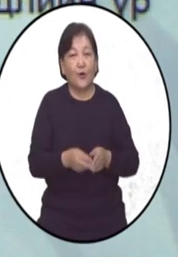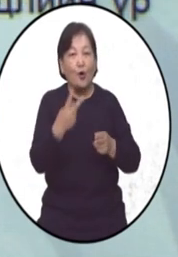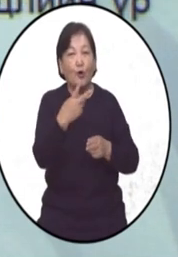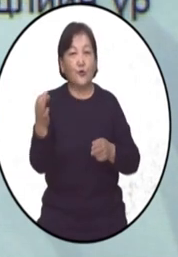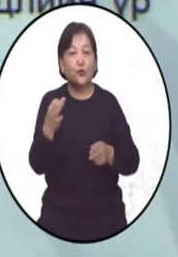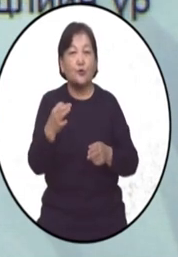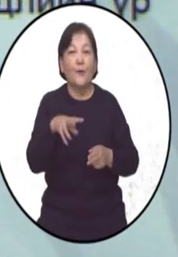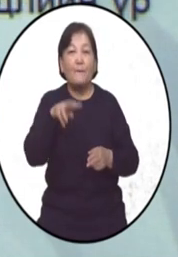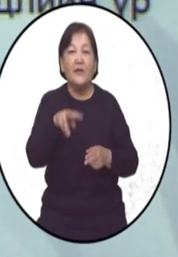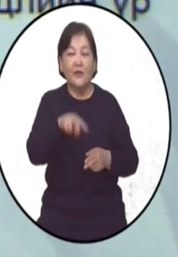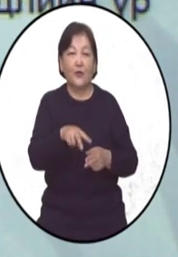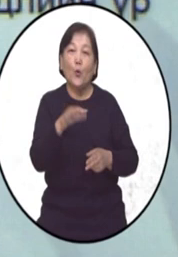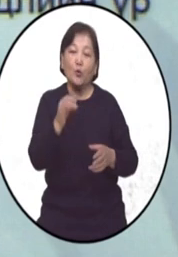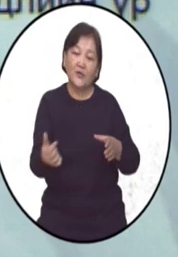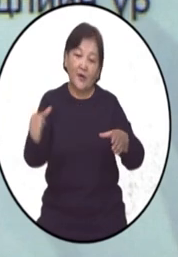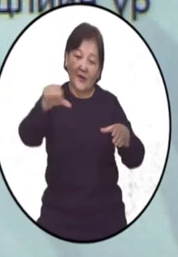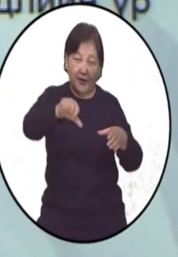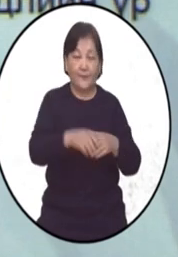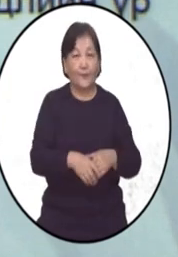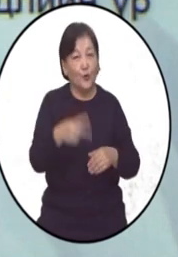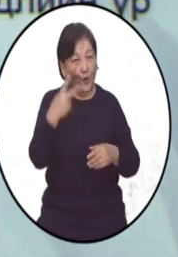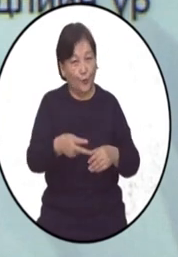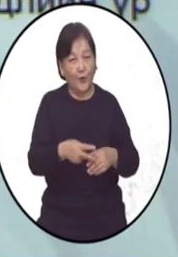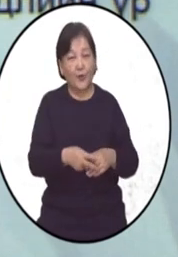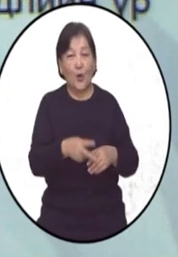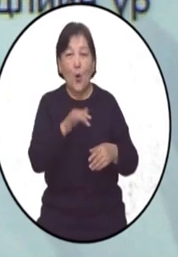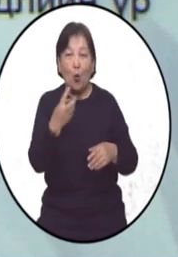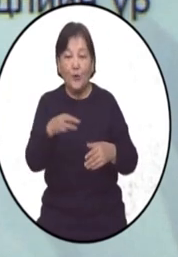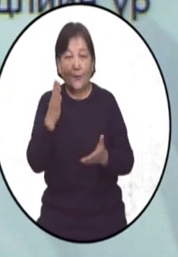хийнэ. За хоёрдугаар алхамд бол уутандх